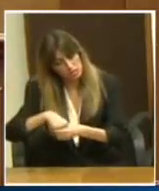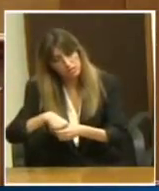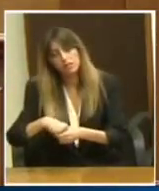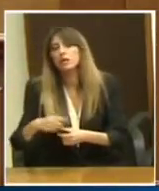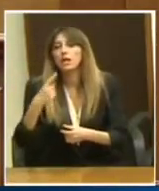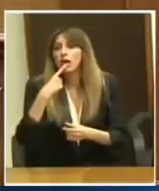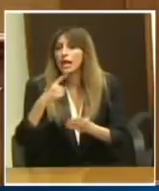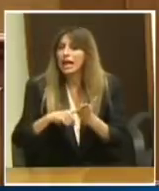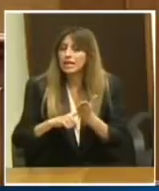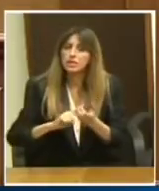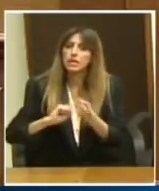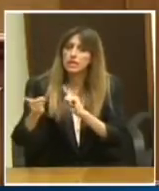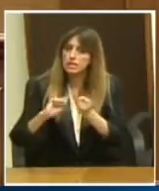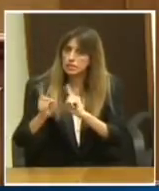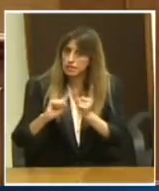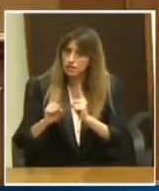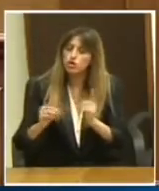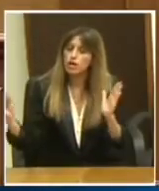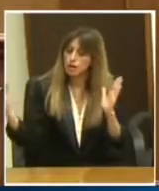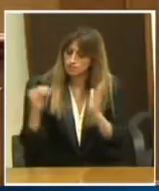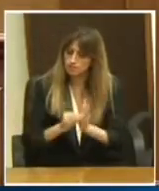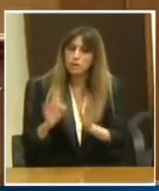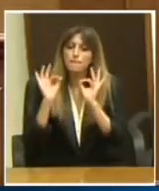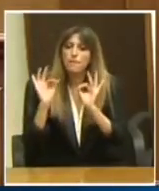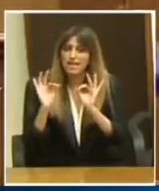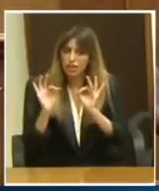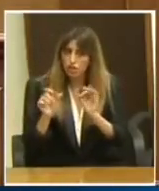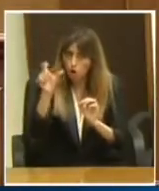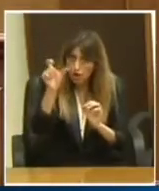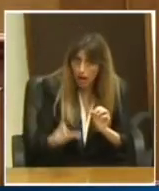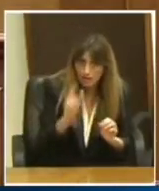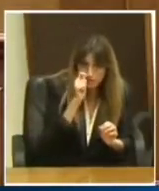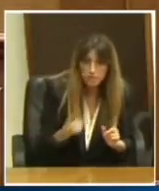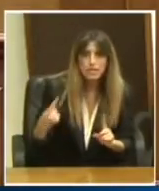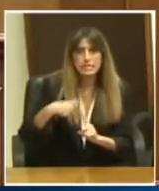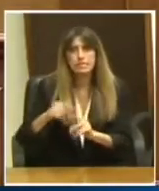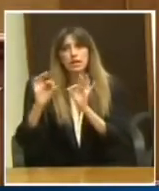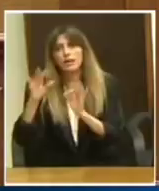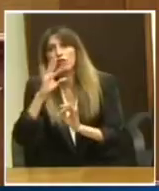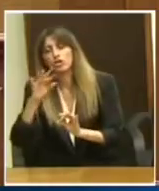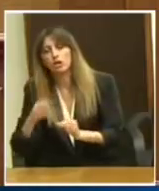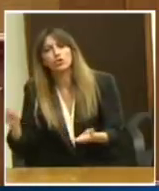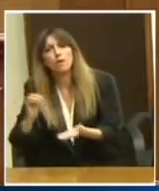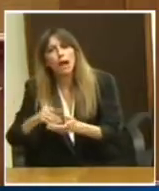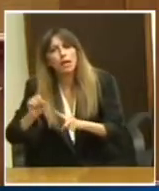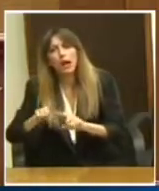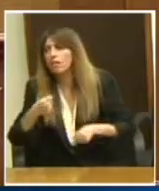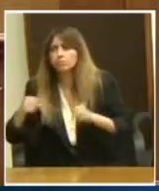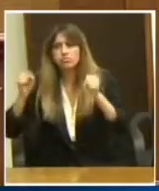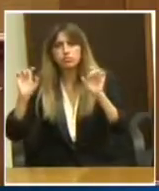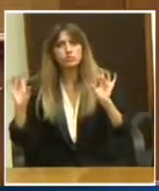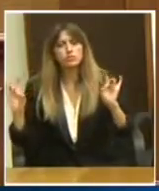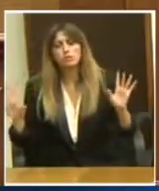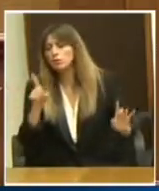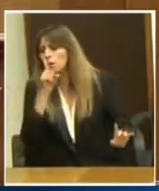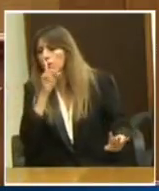συμφωνία σε Μακεδόνες και σε μακεδονική γλώσσα, χωρίς ενστάσεις από την ελληνική πλευρά. Και έχετε τώρα